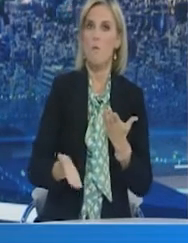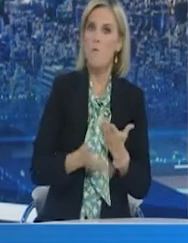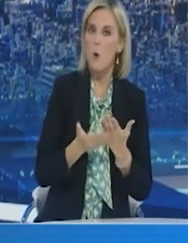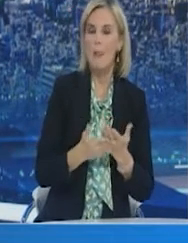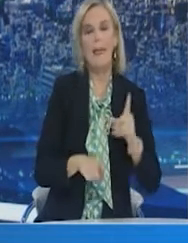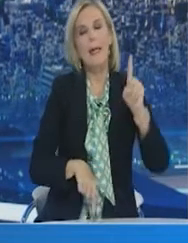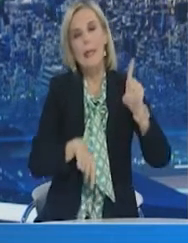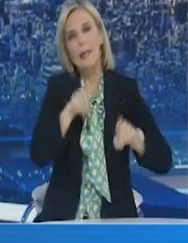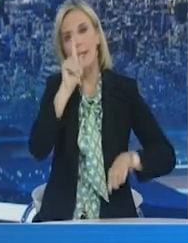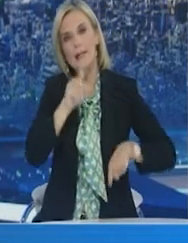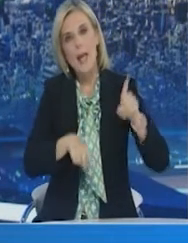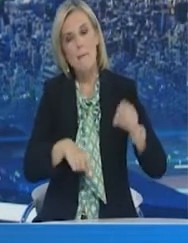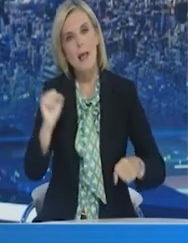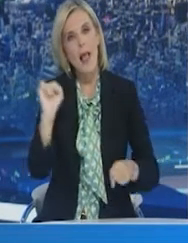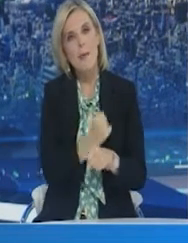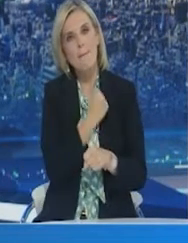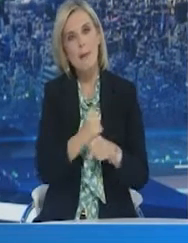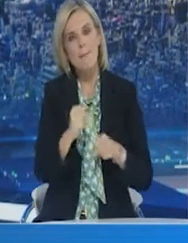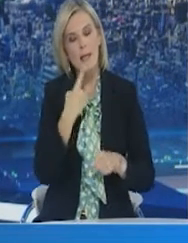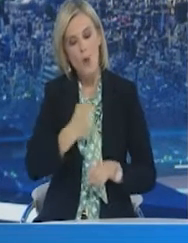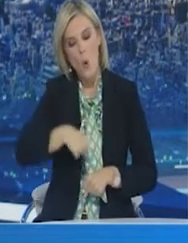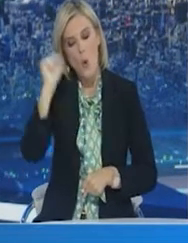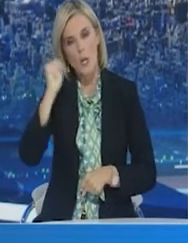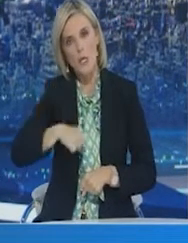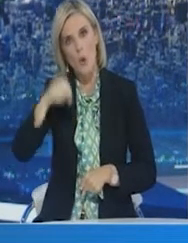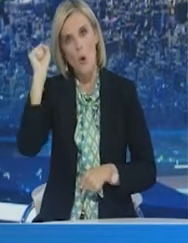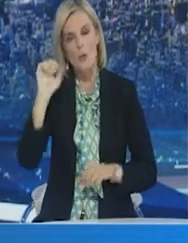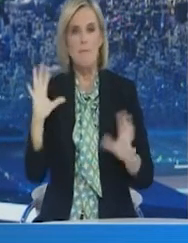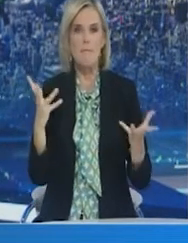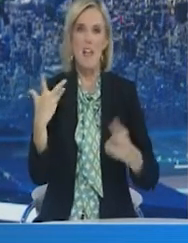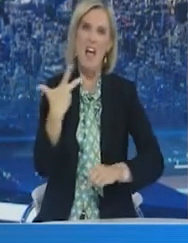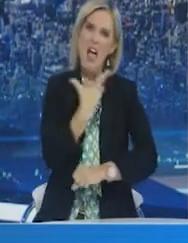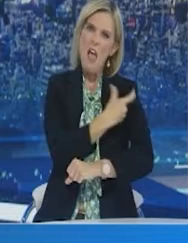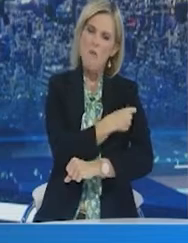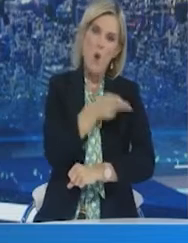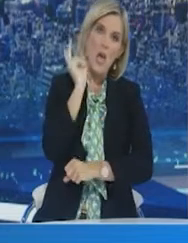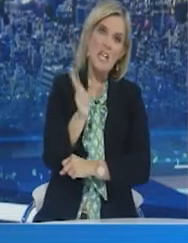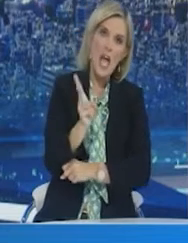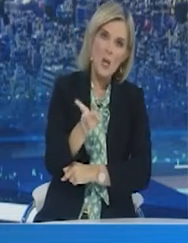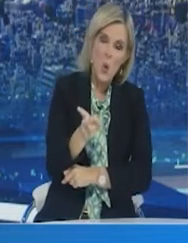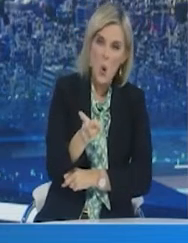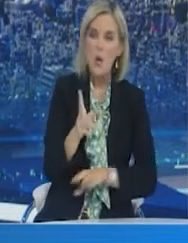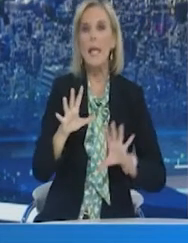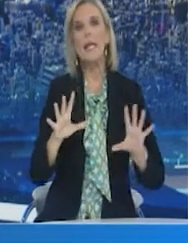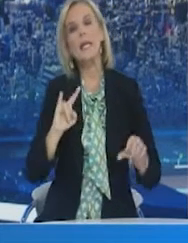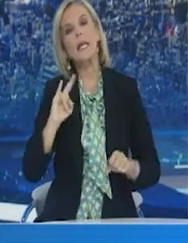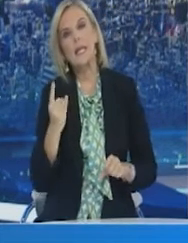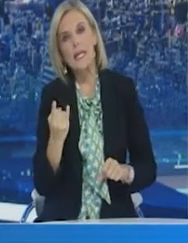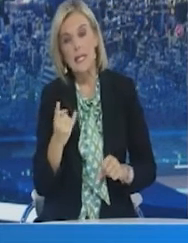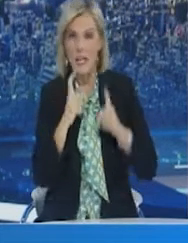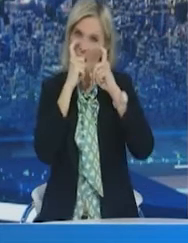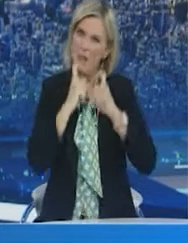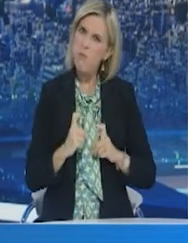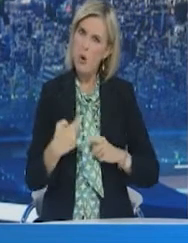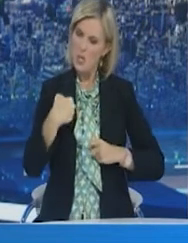ευτυχώς, εξακολουθούν να επιμένουν στην άποψη ότι είτε το εμβόλιο είναι βλαβερό για τον άνθρωπο, είτε ότι η υποχρεωτικότητα